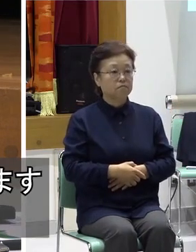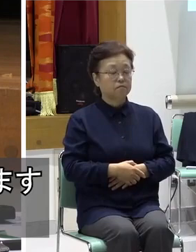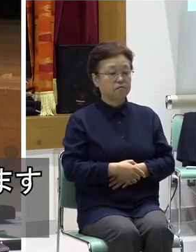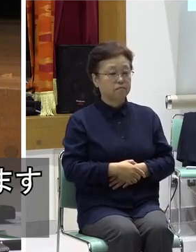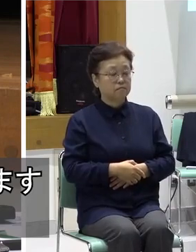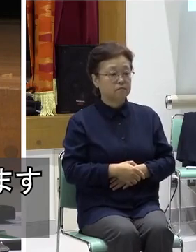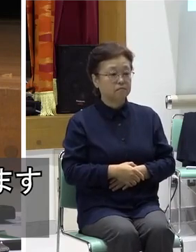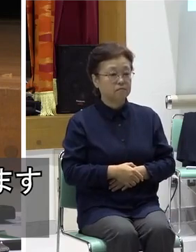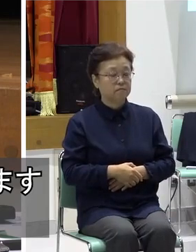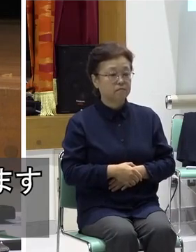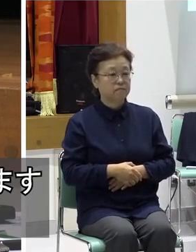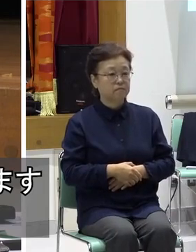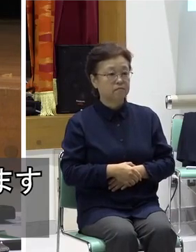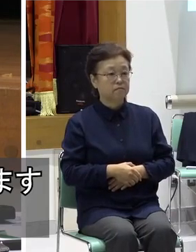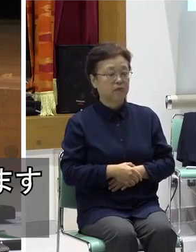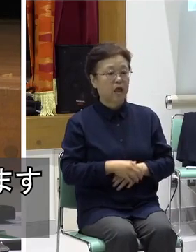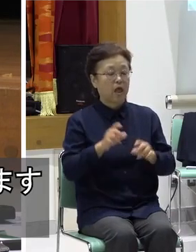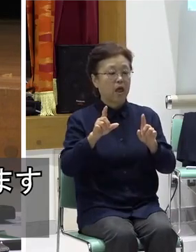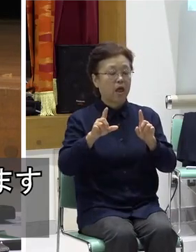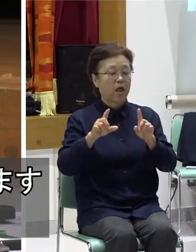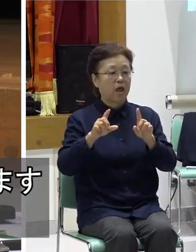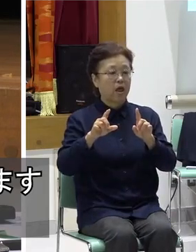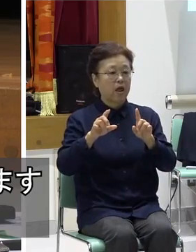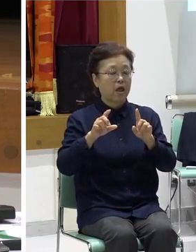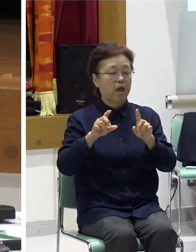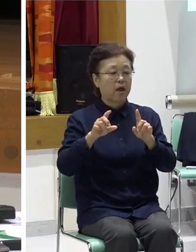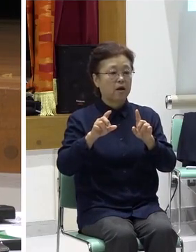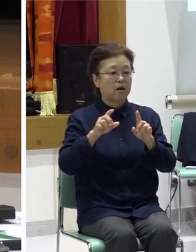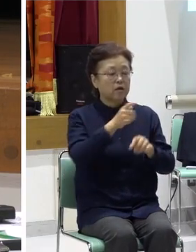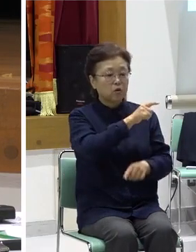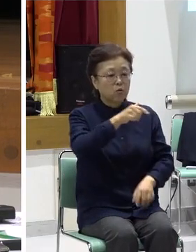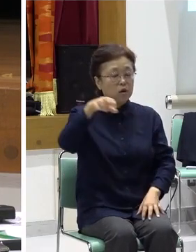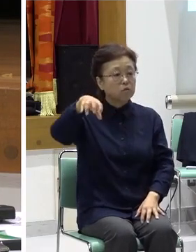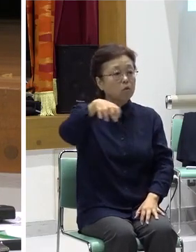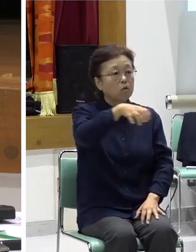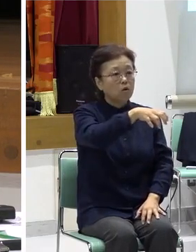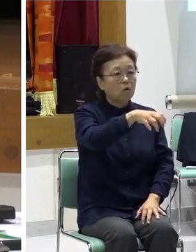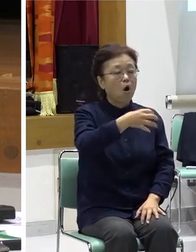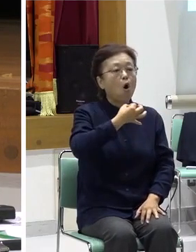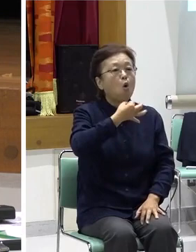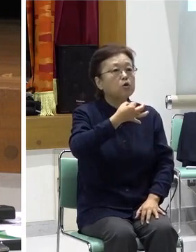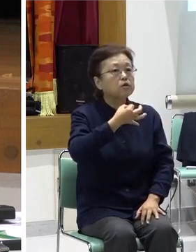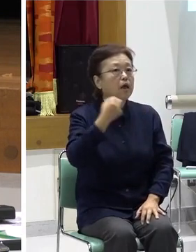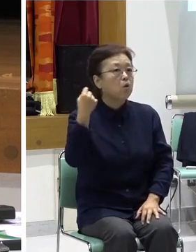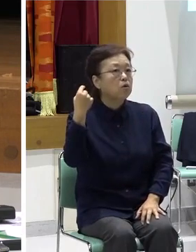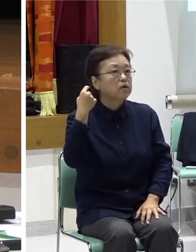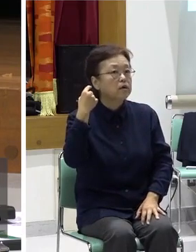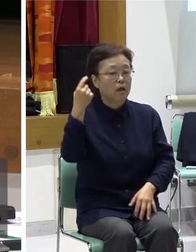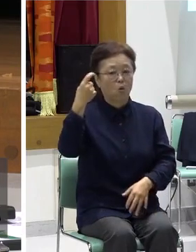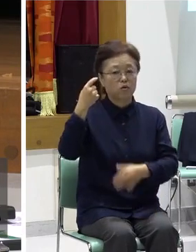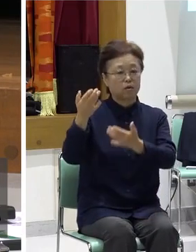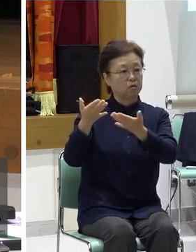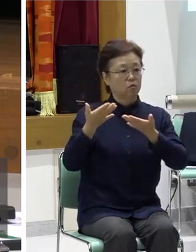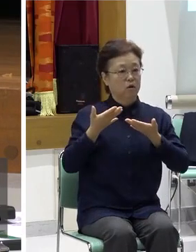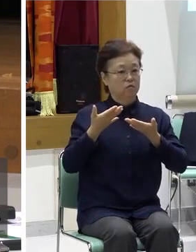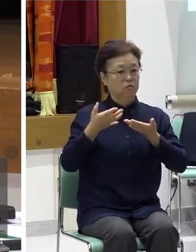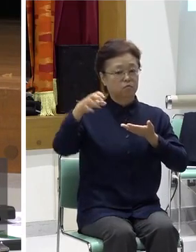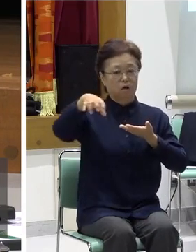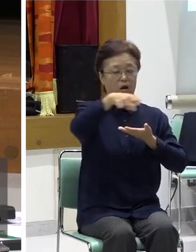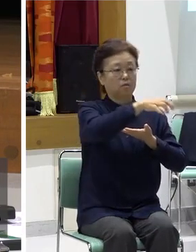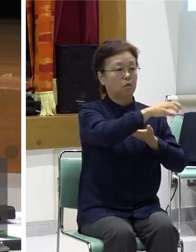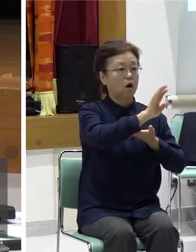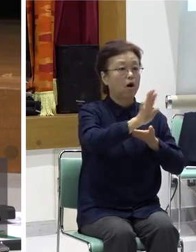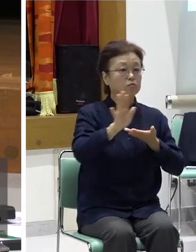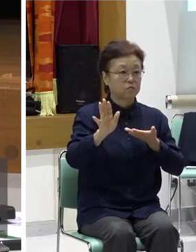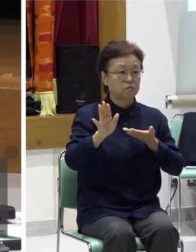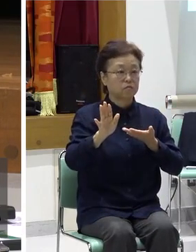で、あとコンピューターでね、いろんなところで、こう、音声で教えてくれるっていうのはあるかと思うんですけど、そういったもの